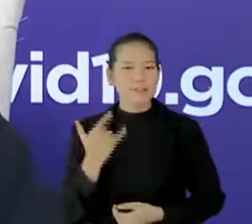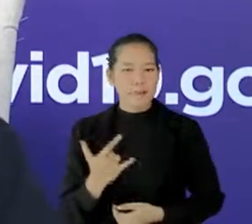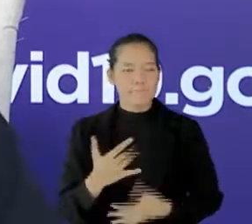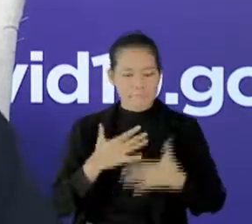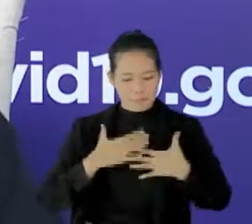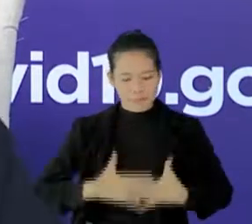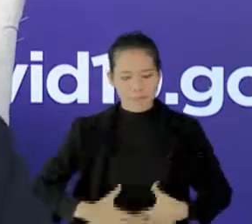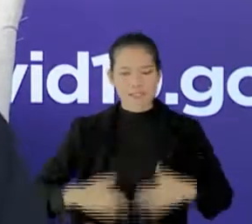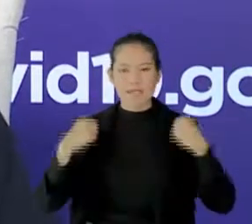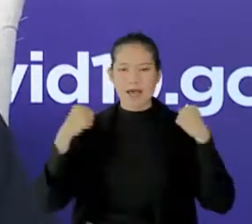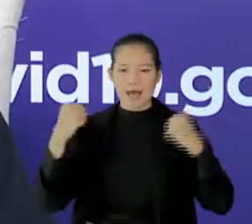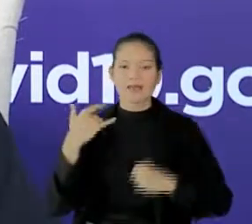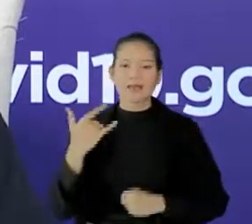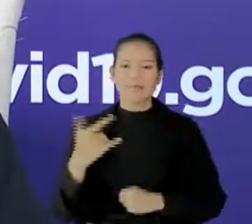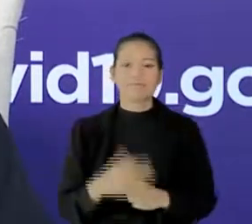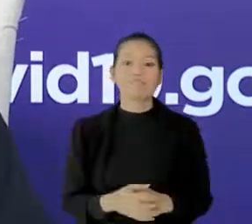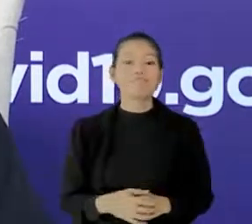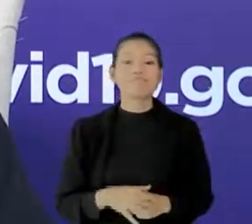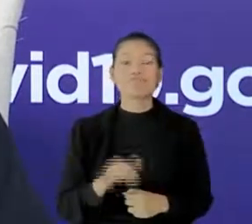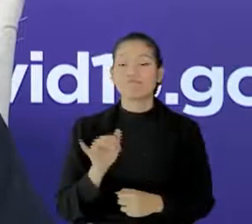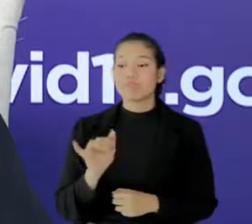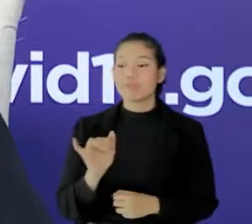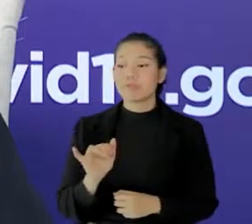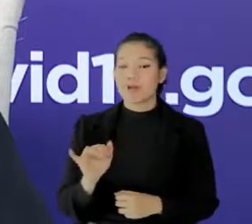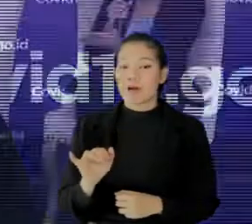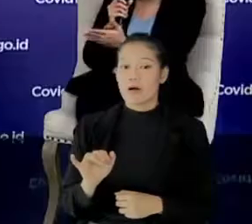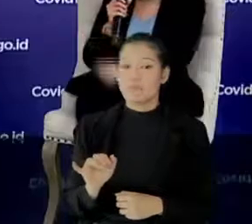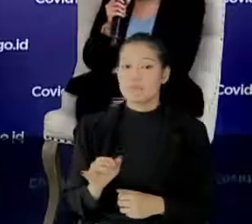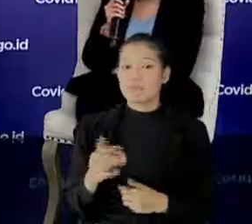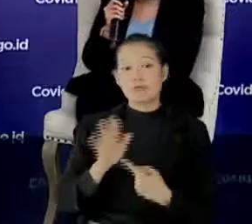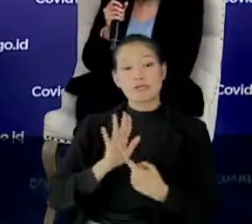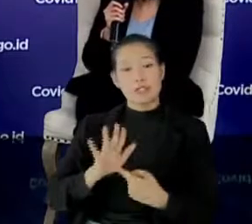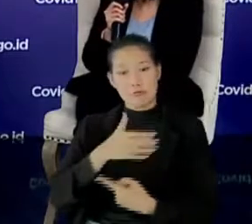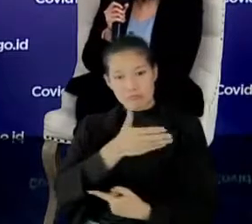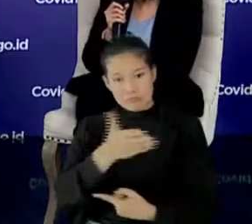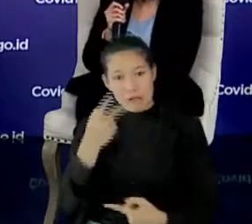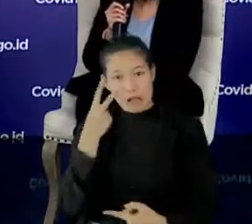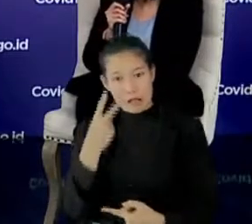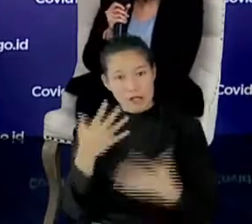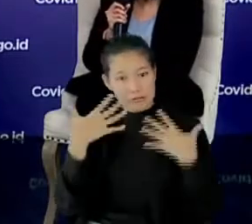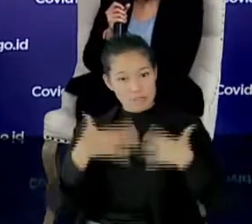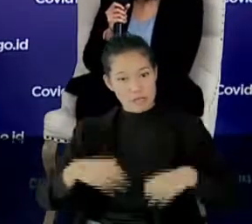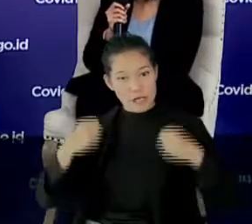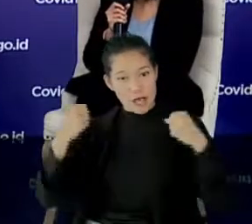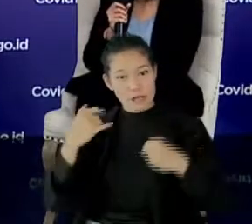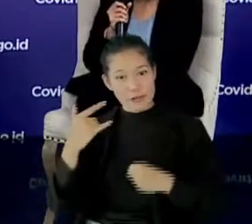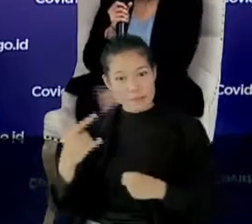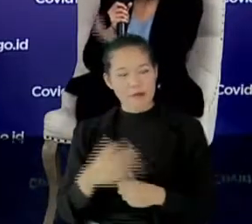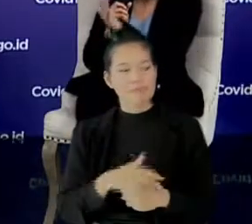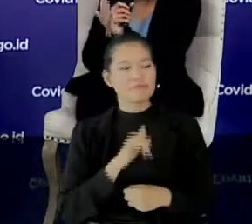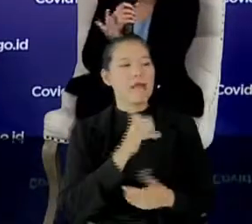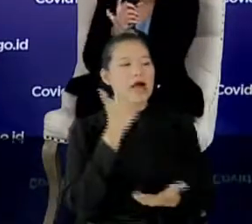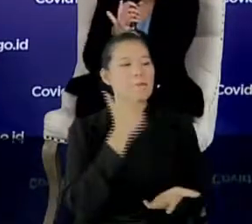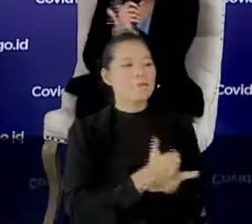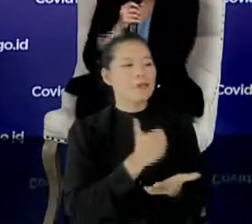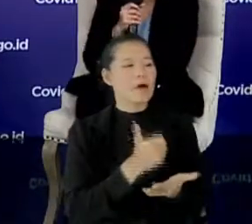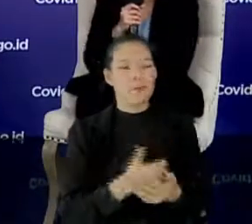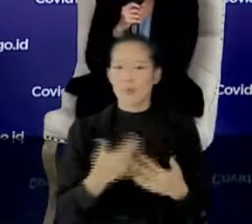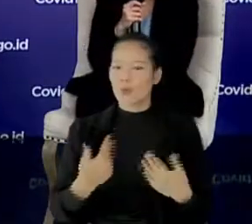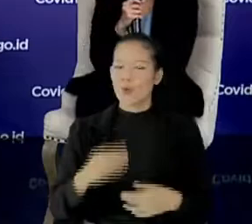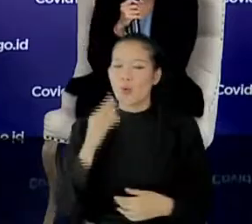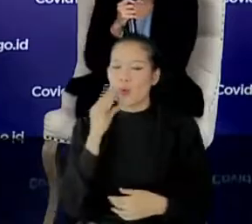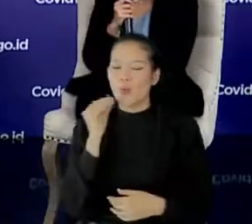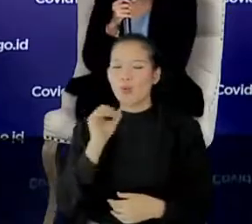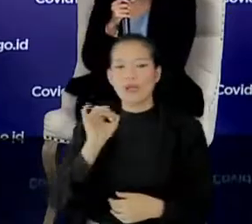menjaga kesehatan, itu aja. Ya, buktinya juga sampai sekarang masih tetap sehat semuanya ya, Mas Iya ya. Amin. Sudah 5 dekade